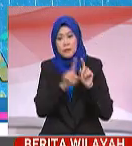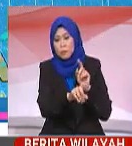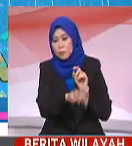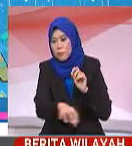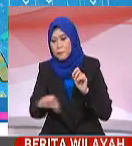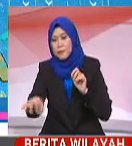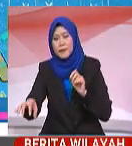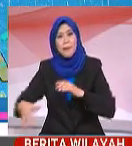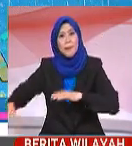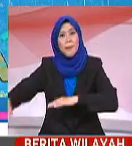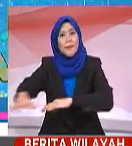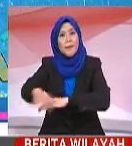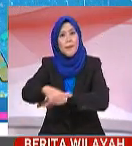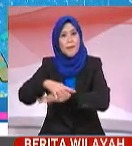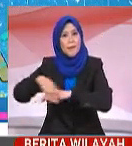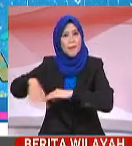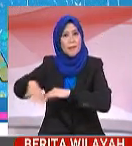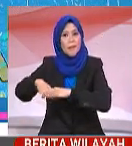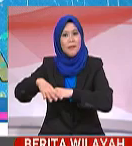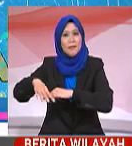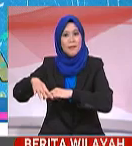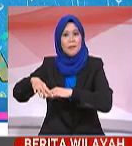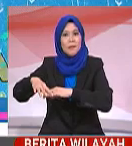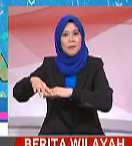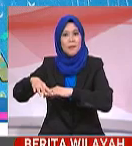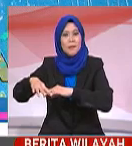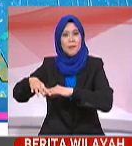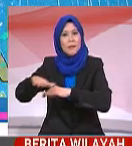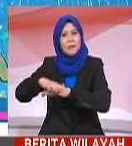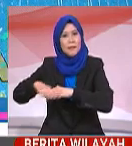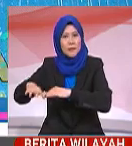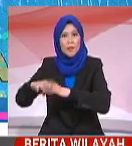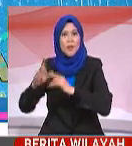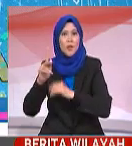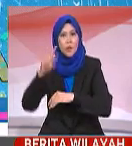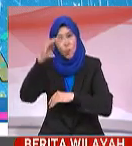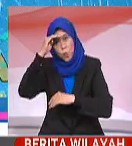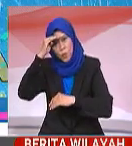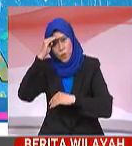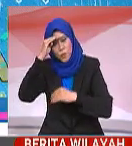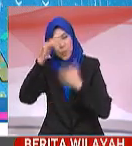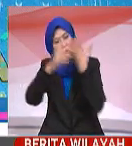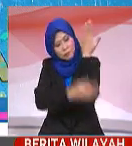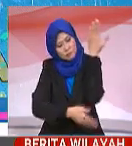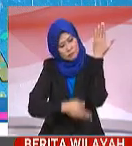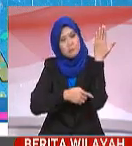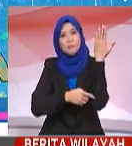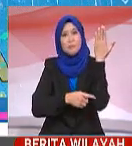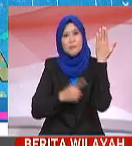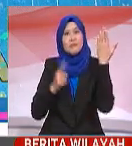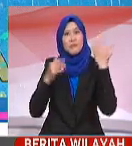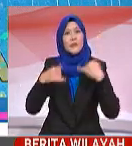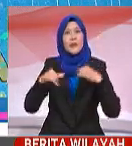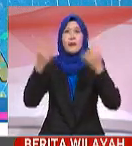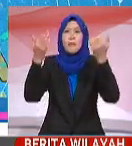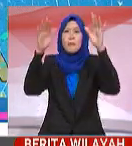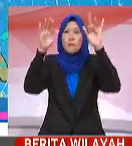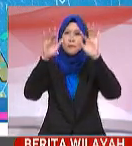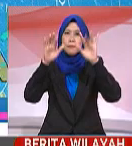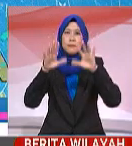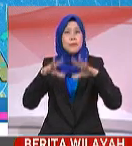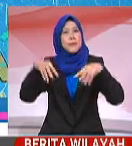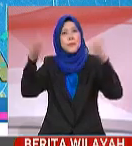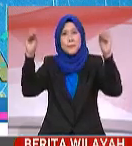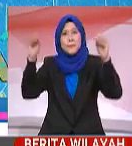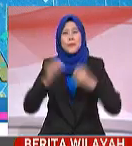di pesisir pantai dan juga di bahagian daerah Kota Tinggi di Johor, buat masa kini alhamdulillah sudah pun berangsur-angsur reda dan